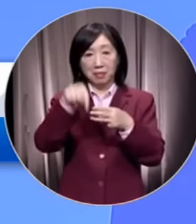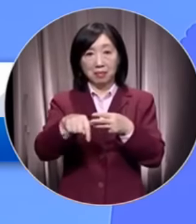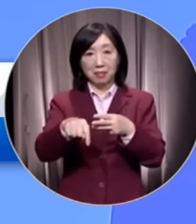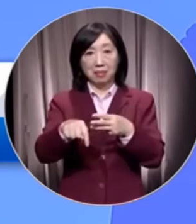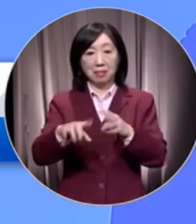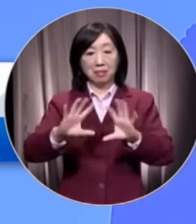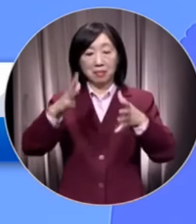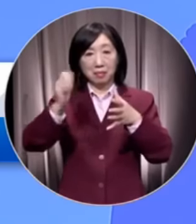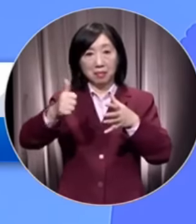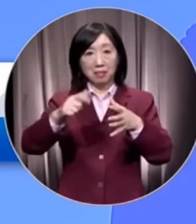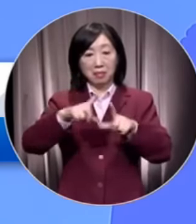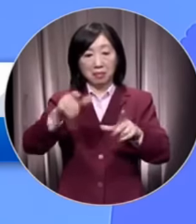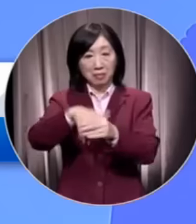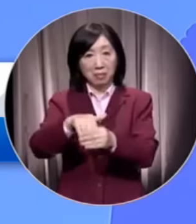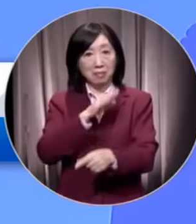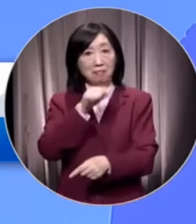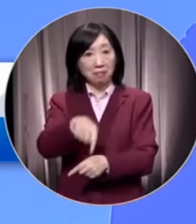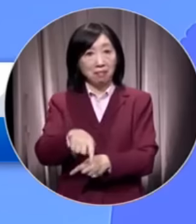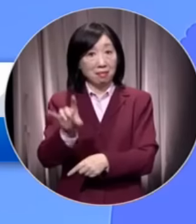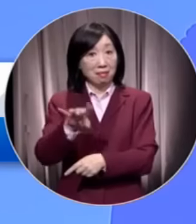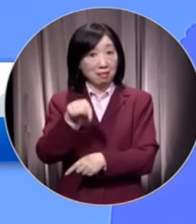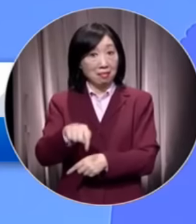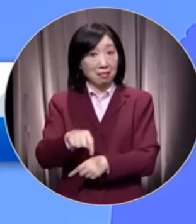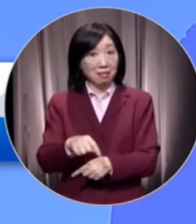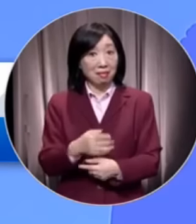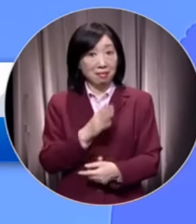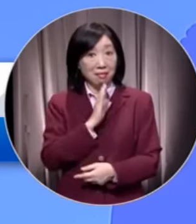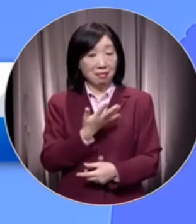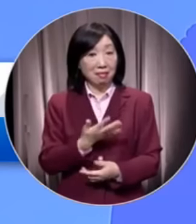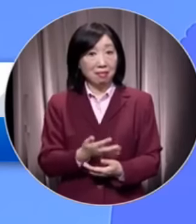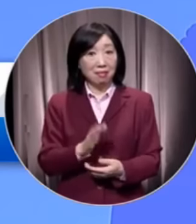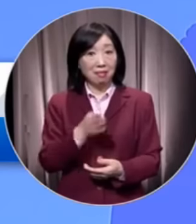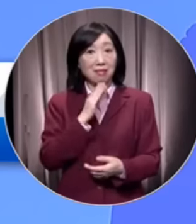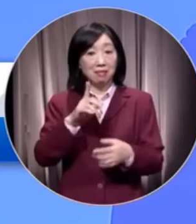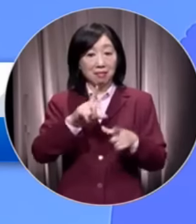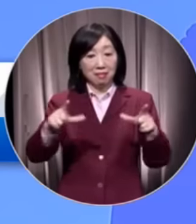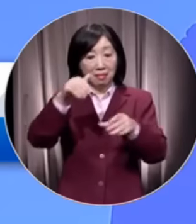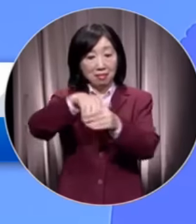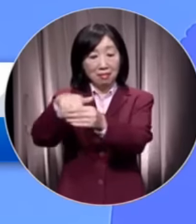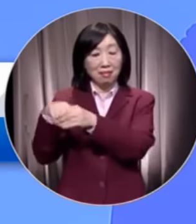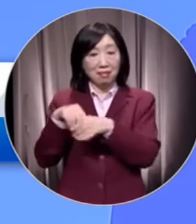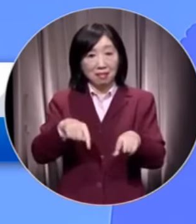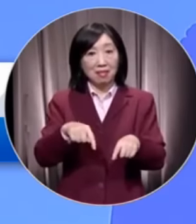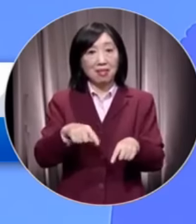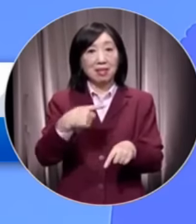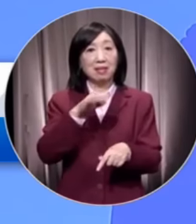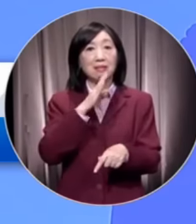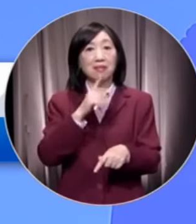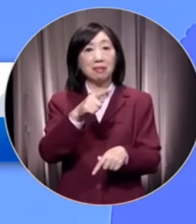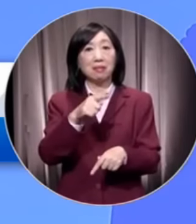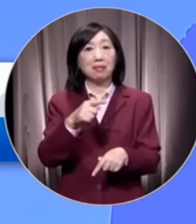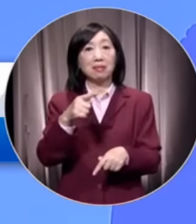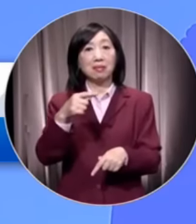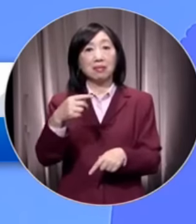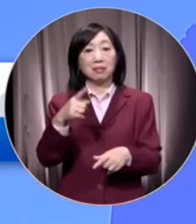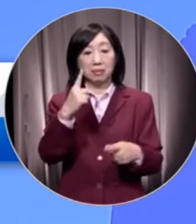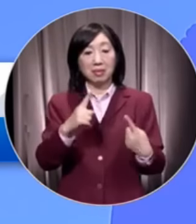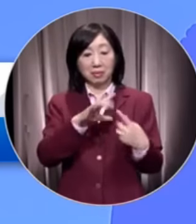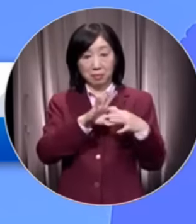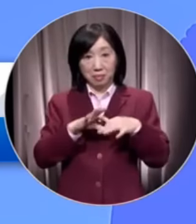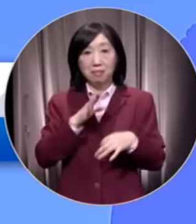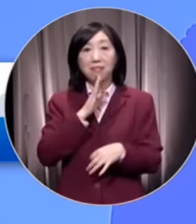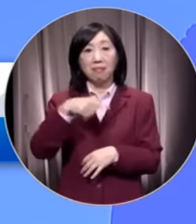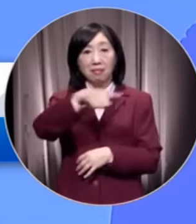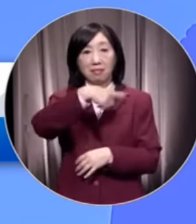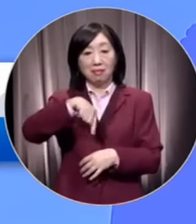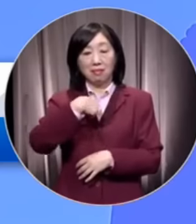今天总统大选。事实上这一次的总统大选，其实大家最关心的还是我们具体的政见。我提出来